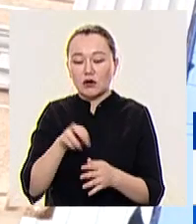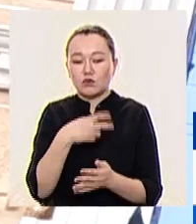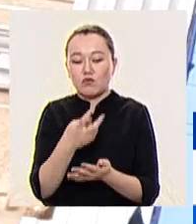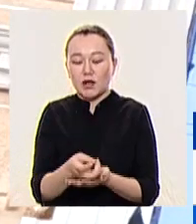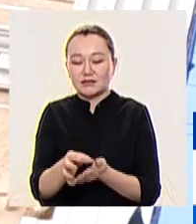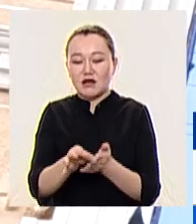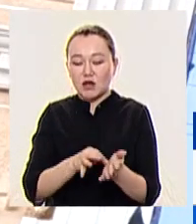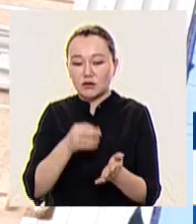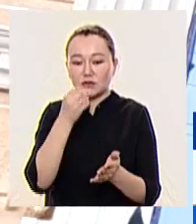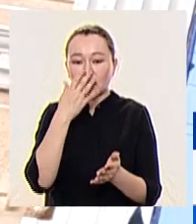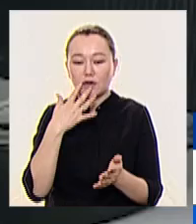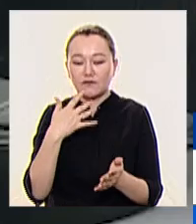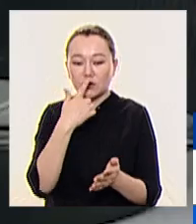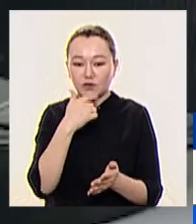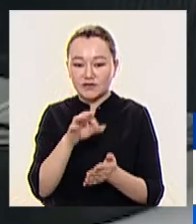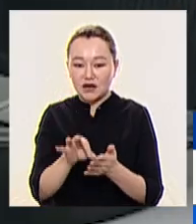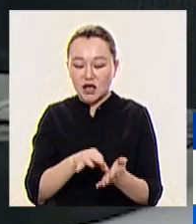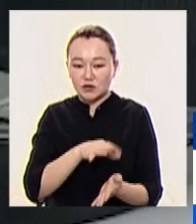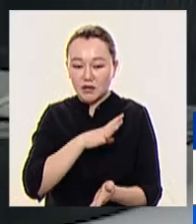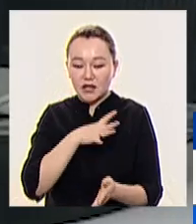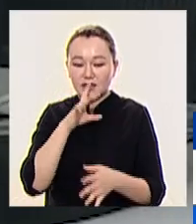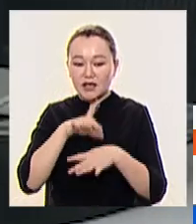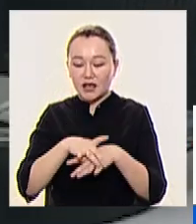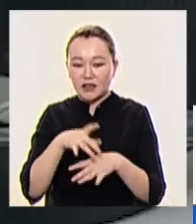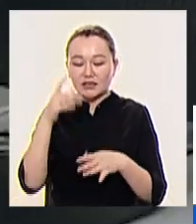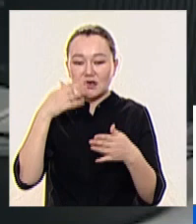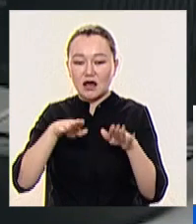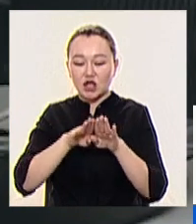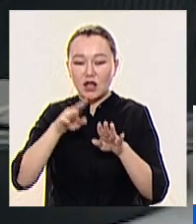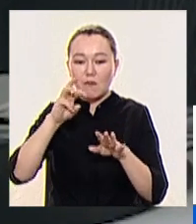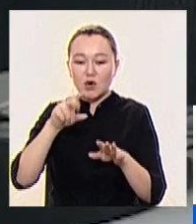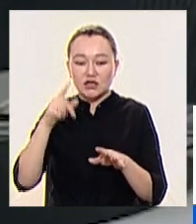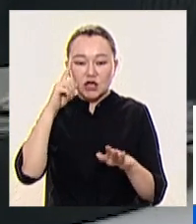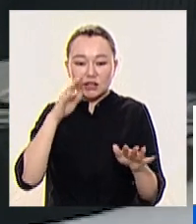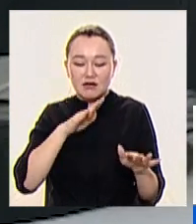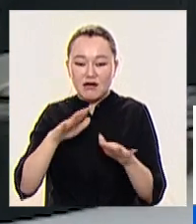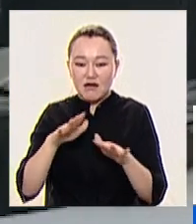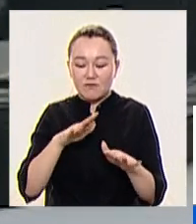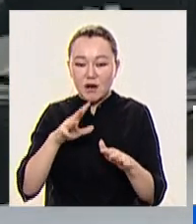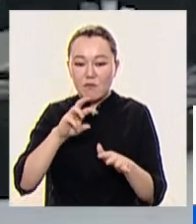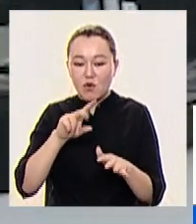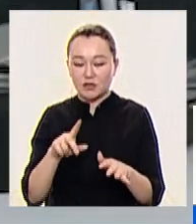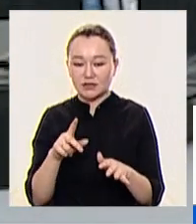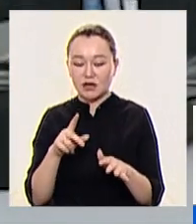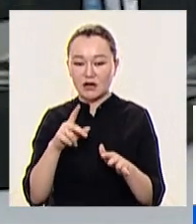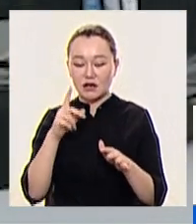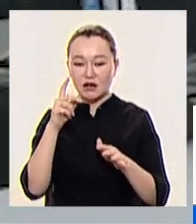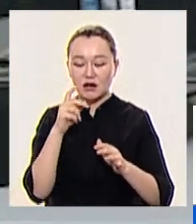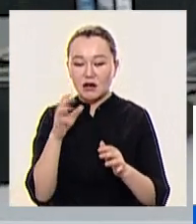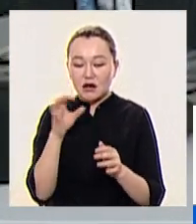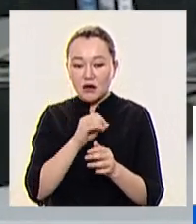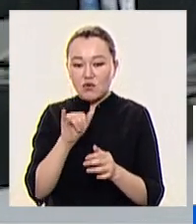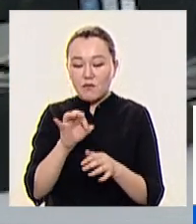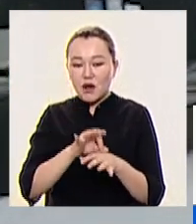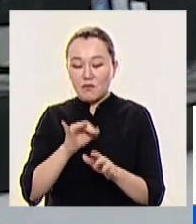а из носа пошла кровь. С диагнозом закрыта черепно-мозговая травма с сотрясением головного мозга. Общее состояние больного